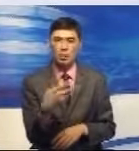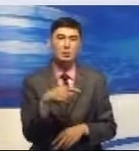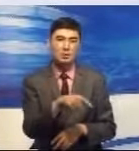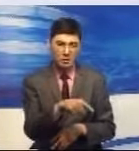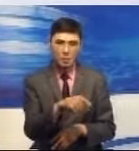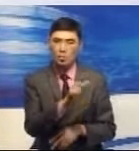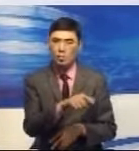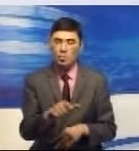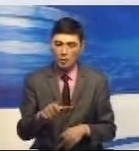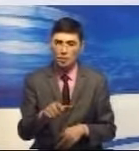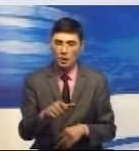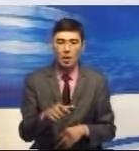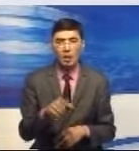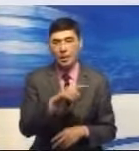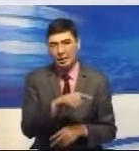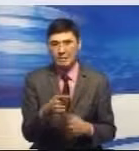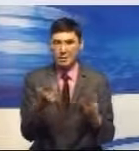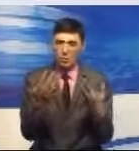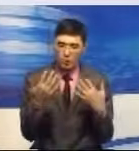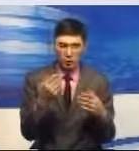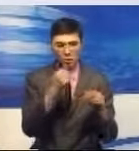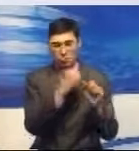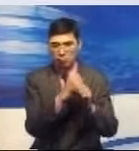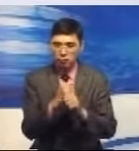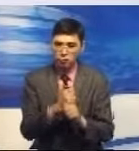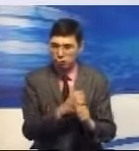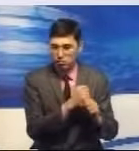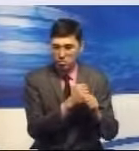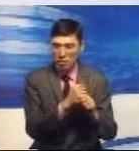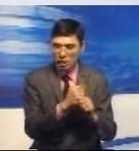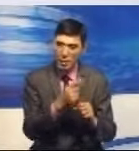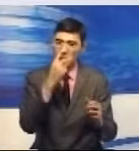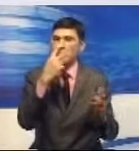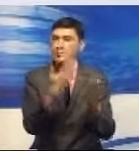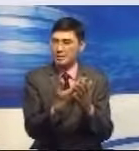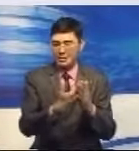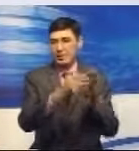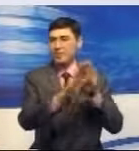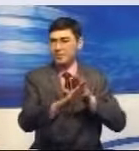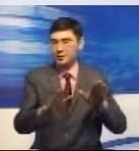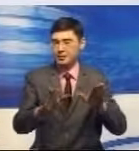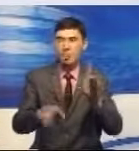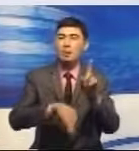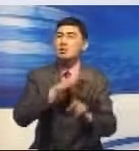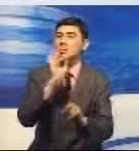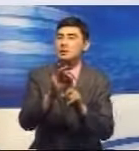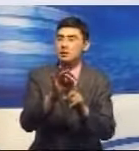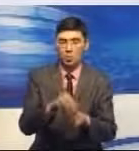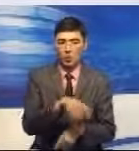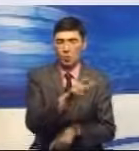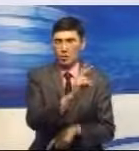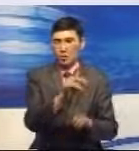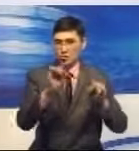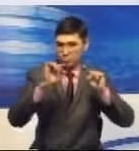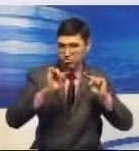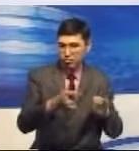жазасын өтеушілер өздері жасаған қолөнер бұйымдарын қызметкерлер назарына ұсынды. Мақсат сотталушылардың еңбекке